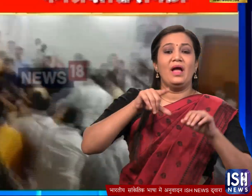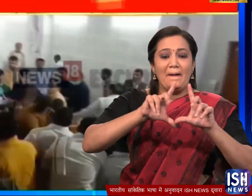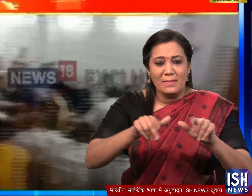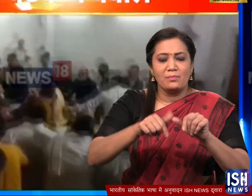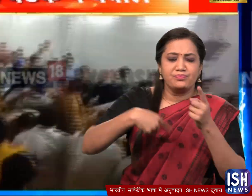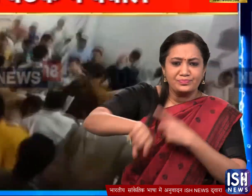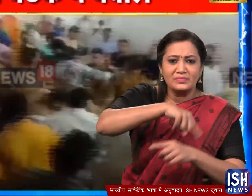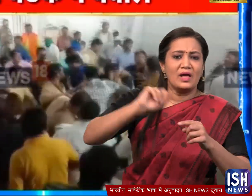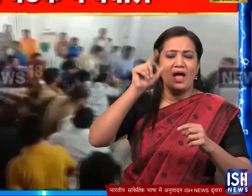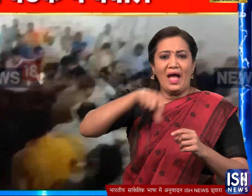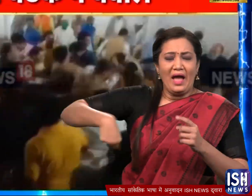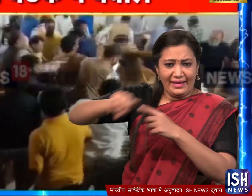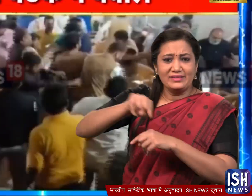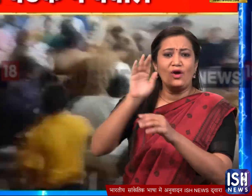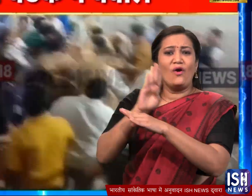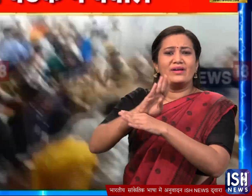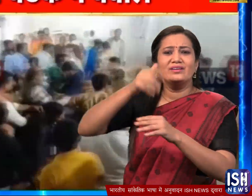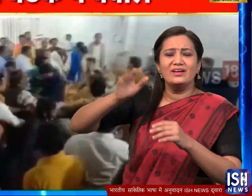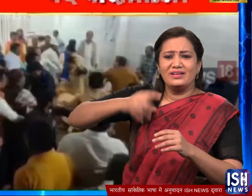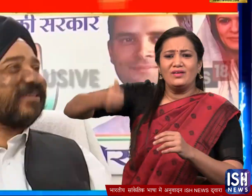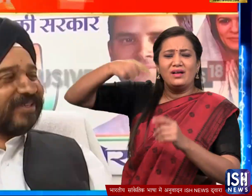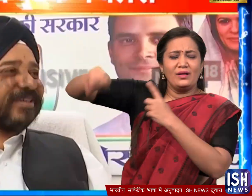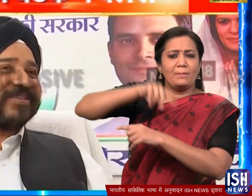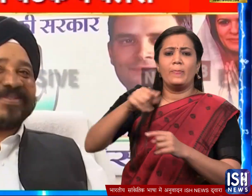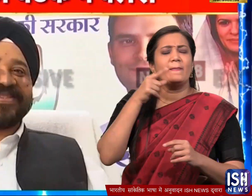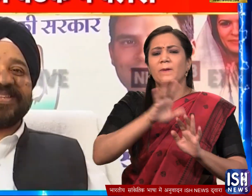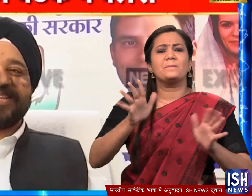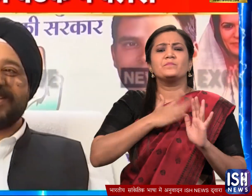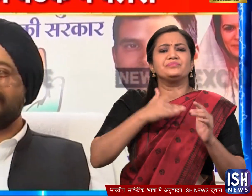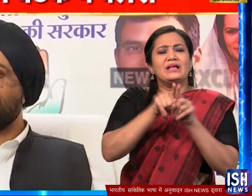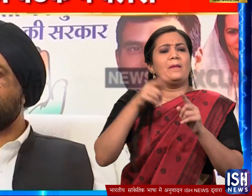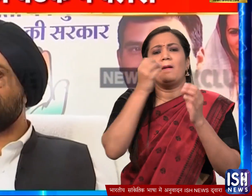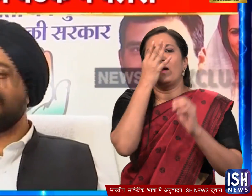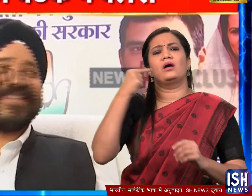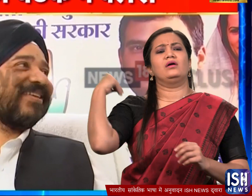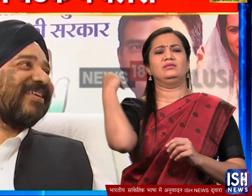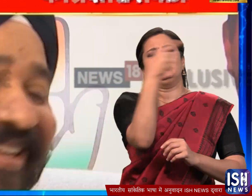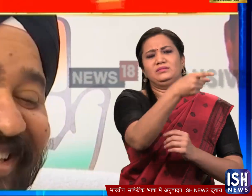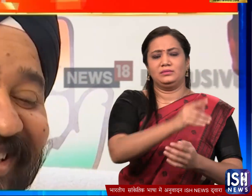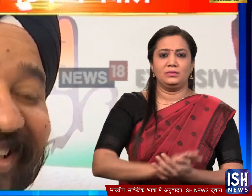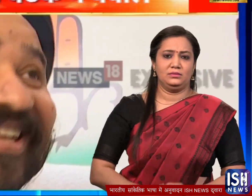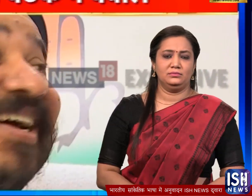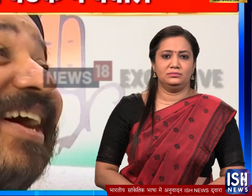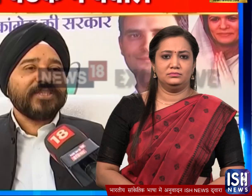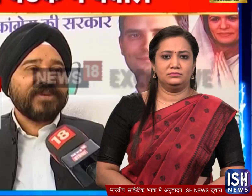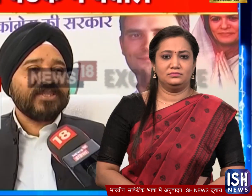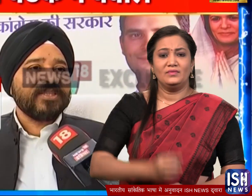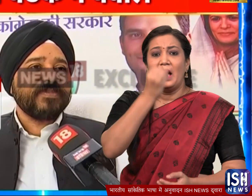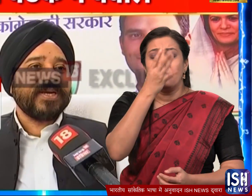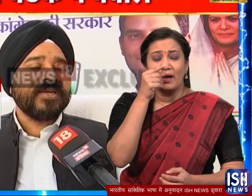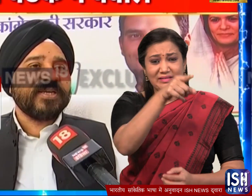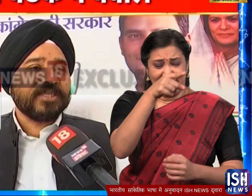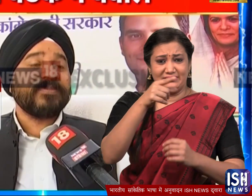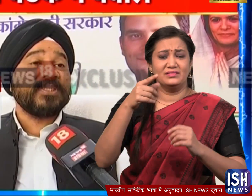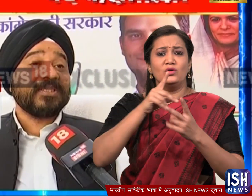पार्टी बैठक में हंगामे की खबर सामने आने के बाद कांग्रेस ने सफाई दी और इसका भी ठीकरा बीजेपी पर फोड़ दिया। भारतीय